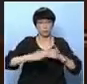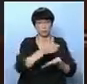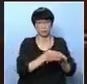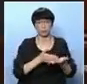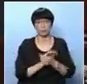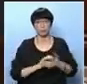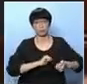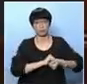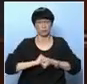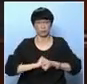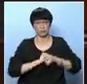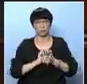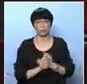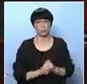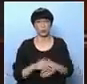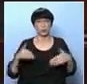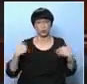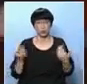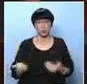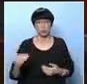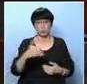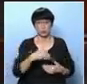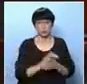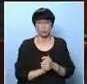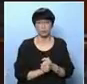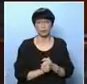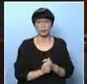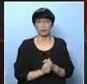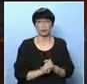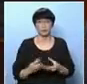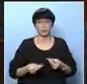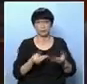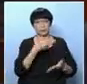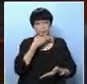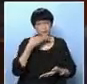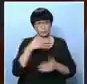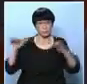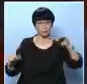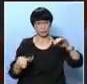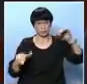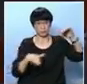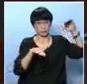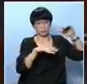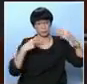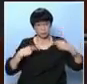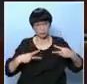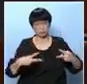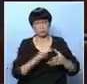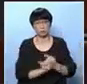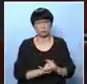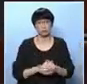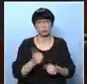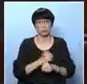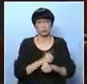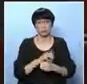大屿山是愉景湾化，正正当当地给予我们年轻人有个上游发展空间。哇！嗰